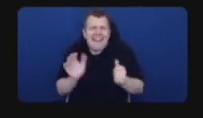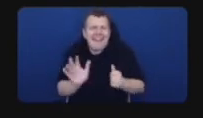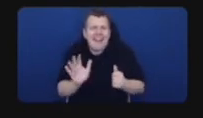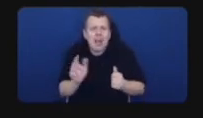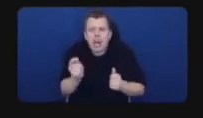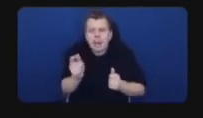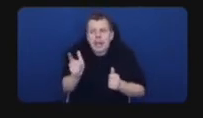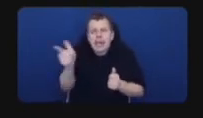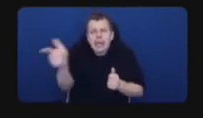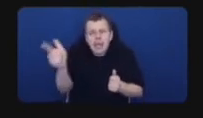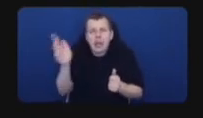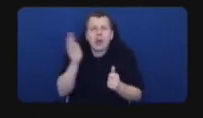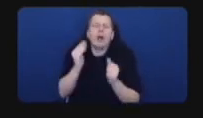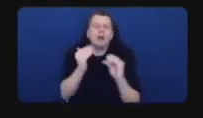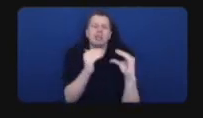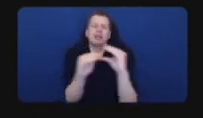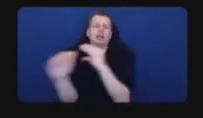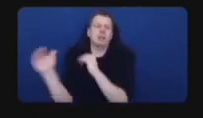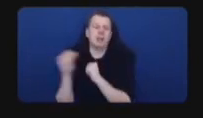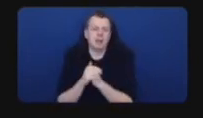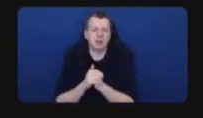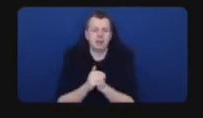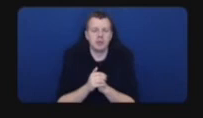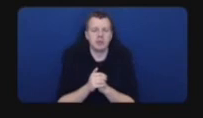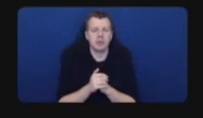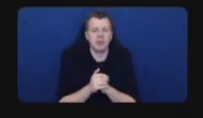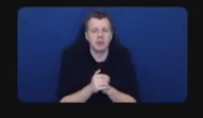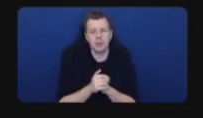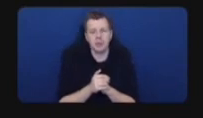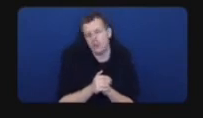迟早收到这个我们信息会的内容的。